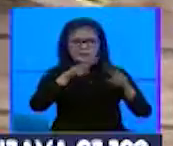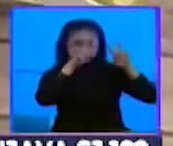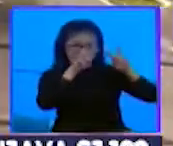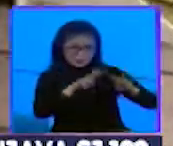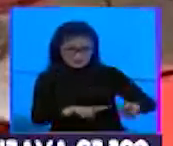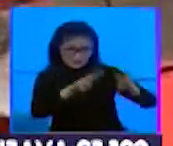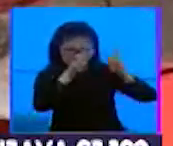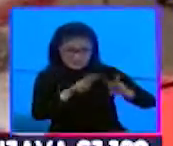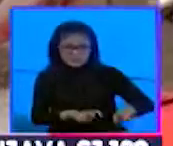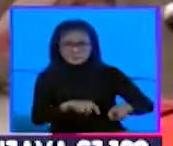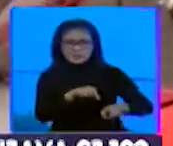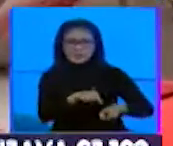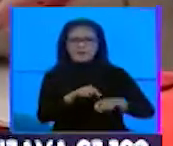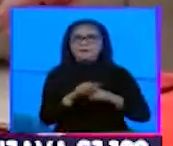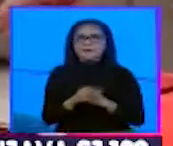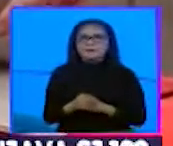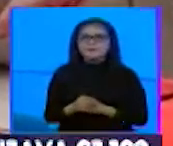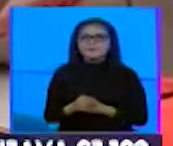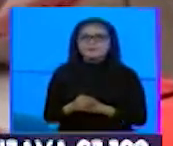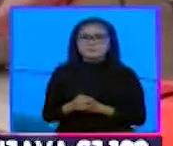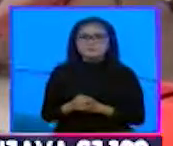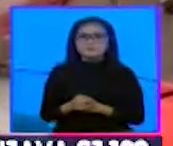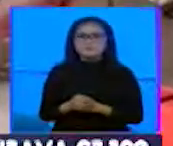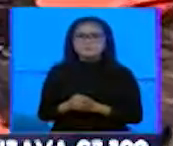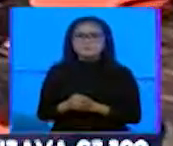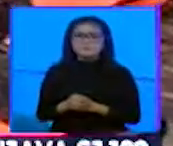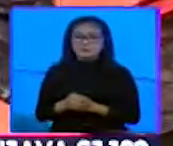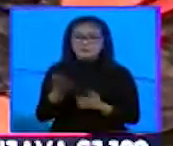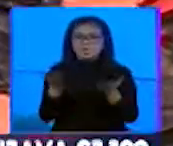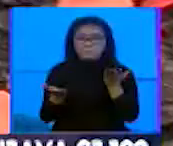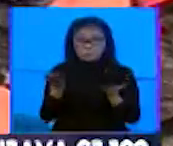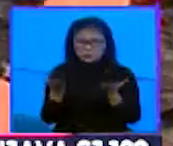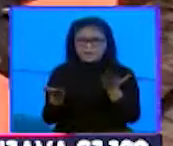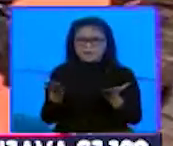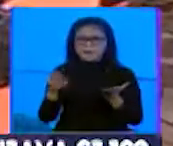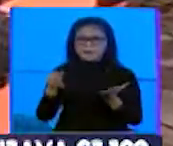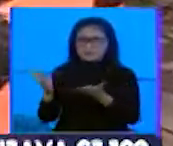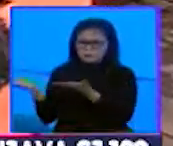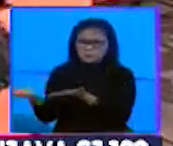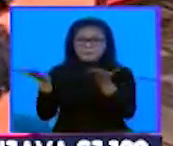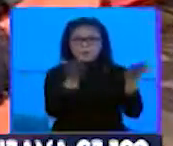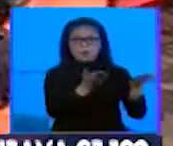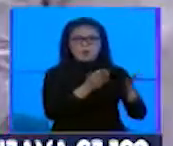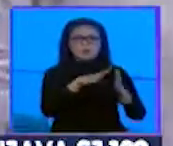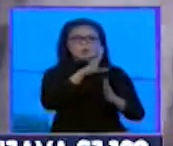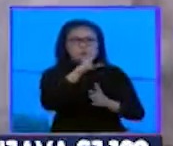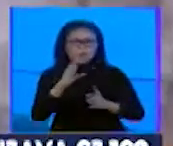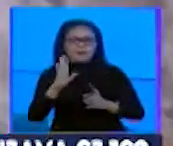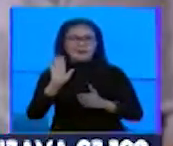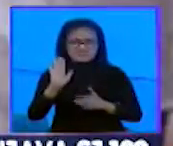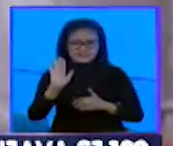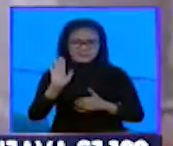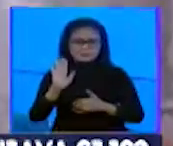identifikasi di dermaga JICT yang kemungkinan paling cepat akan dibawa ke sana pada sore hari nanti. Tadi pagi